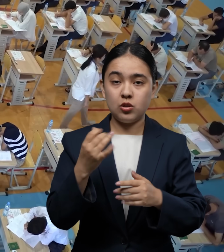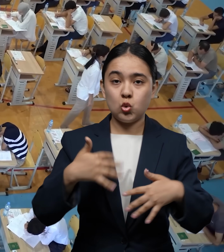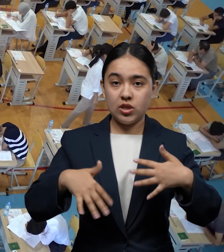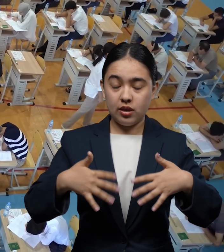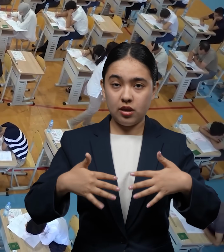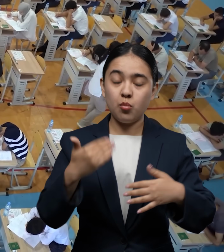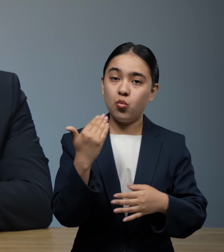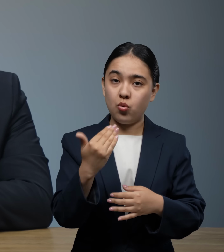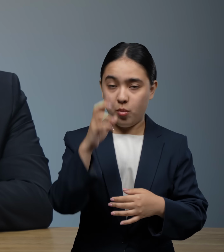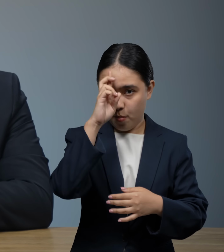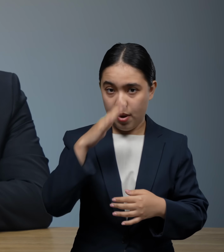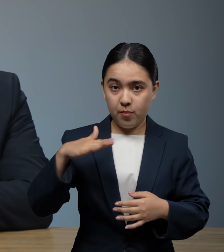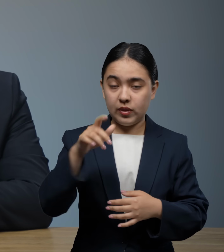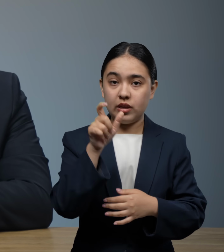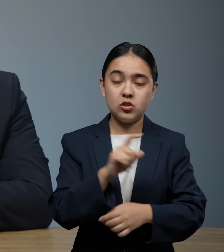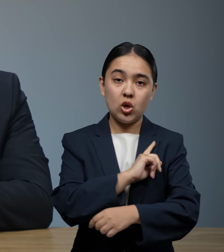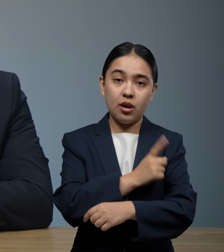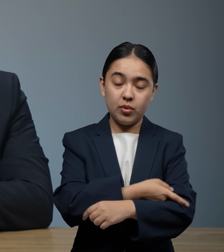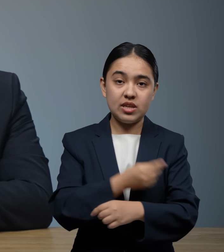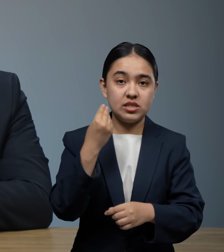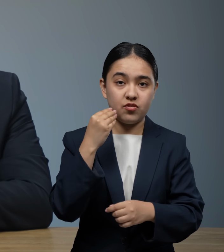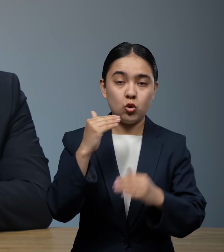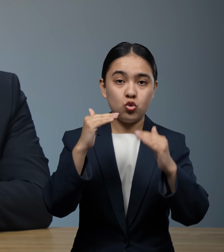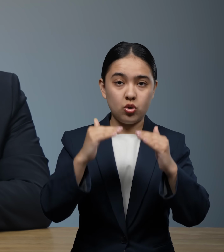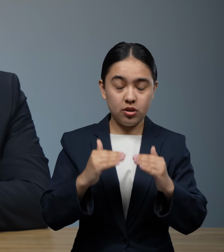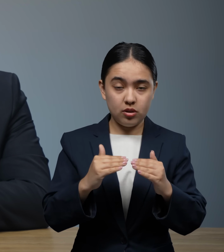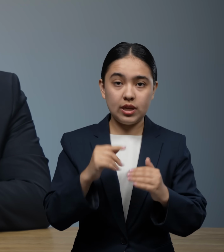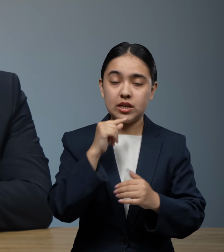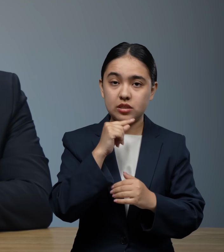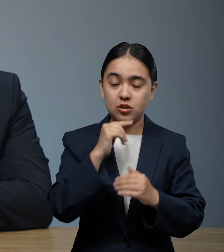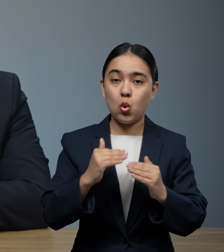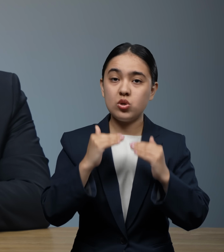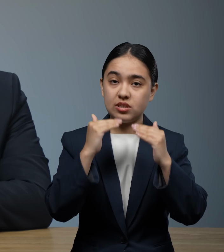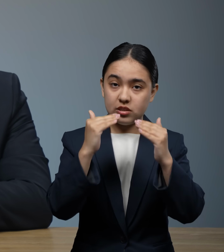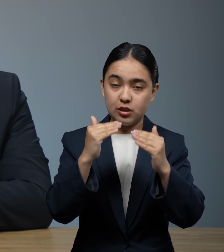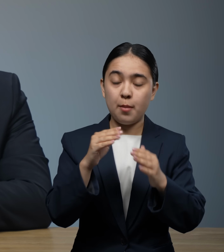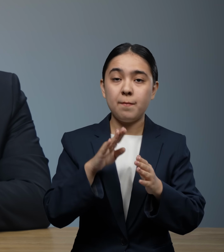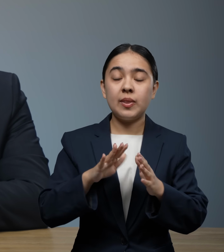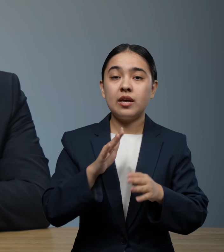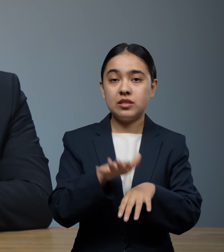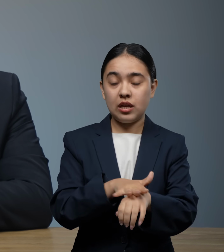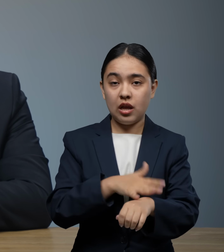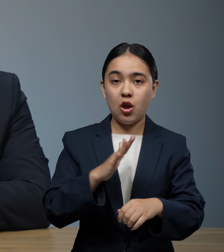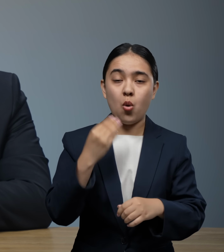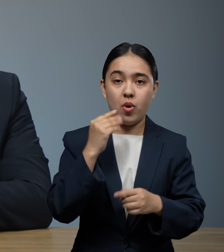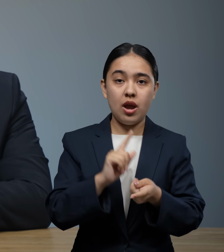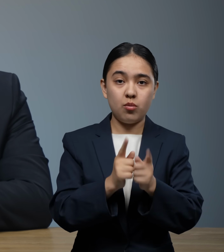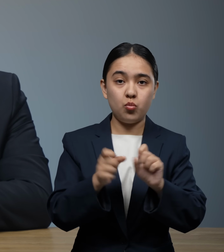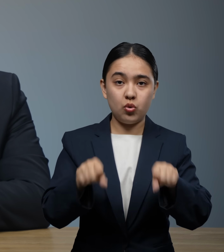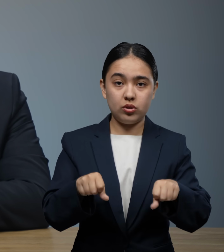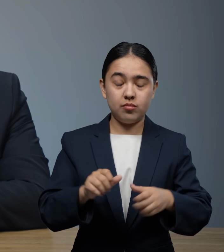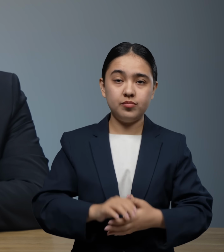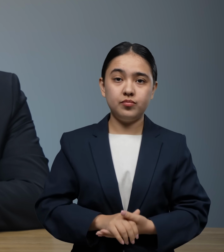qiziqish susayadi. Bu esa mamlakatdagi inson kapitalining sifatini tushirib, iqtisodiy o'sishni battar sekinlashtiruvchi